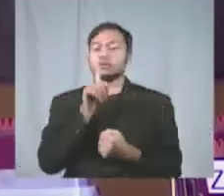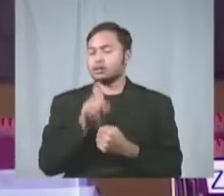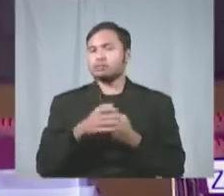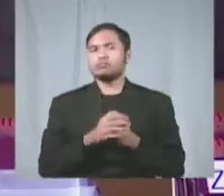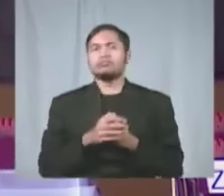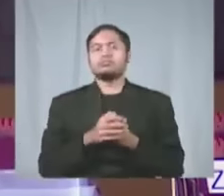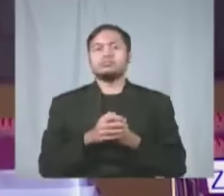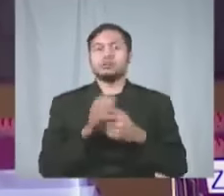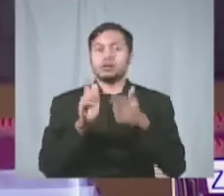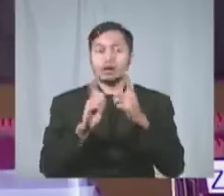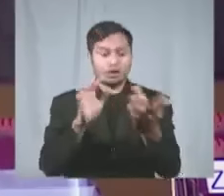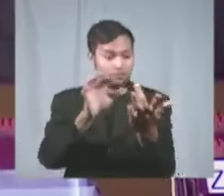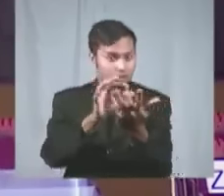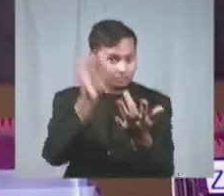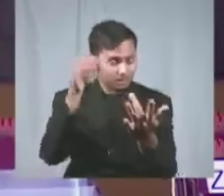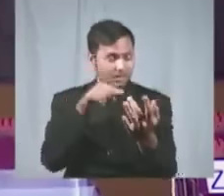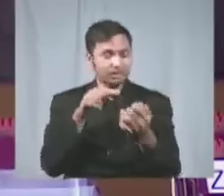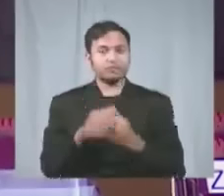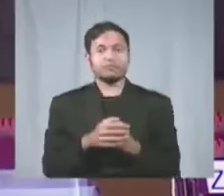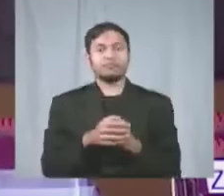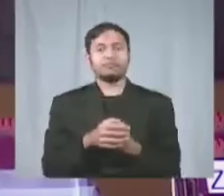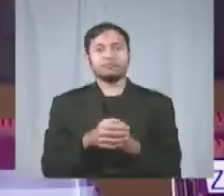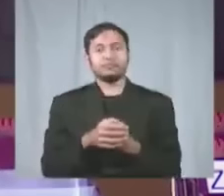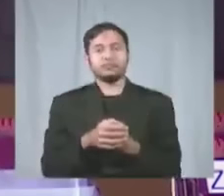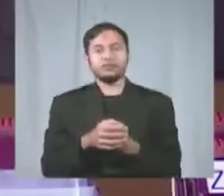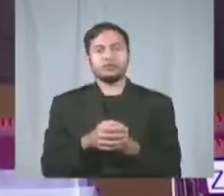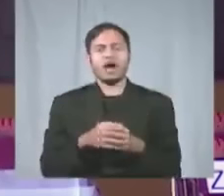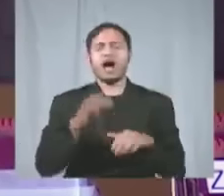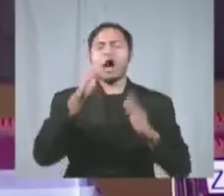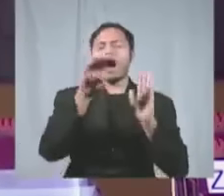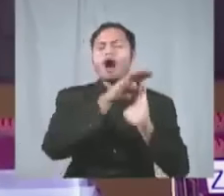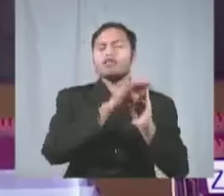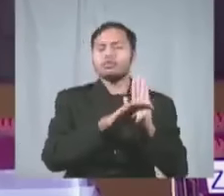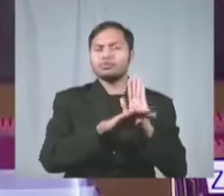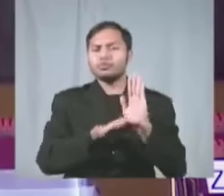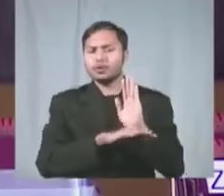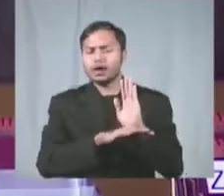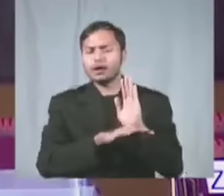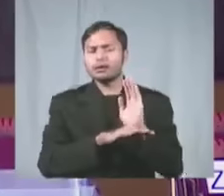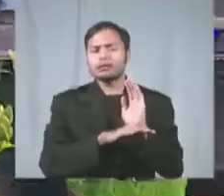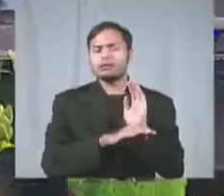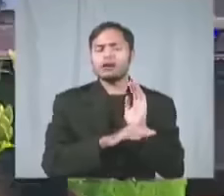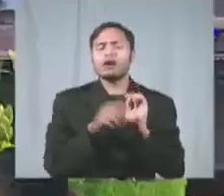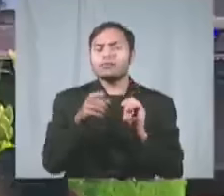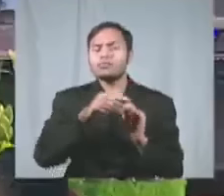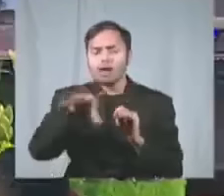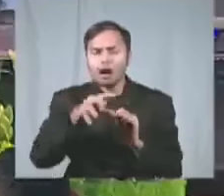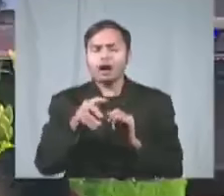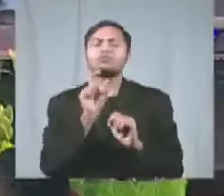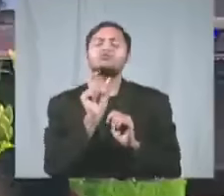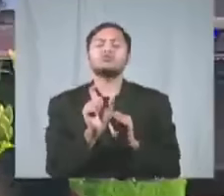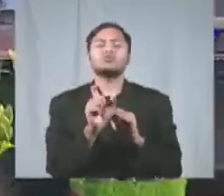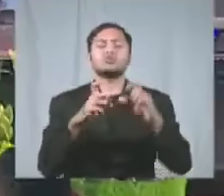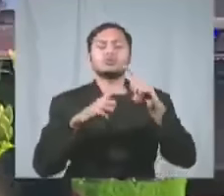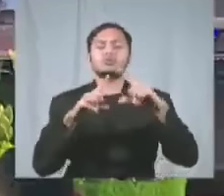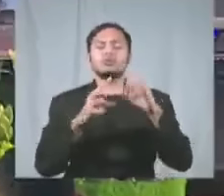terpilih, kebijakan apa yang akan saudara ambil dalam rangka memanfaatkan dan mengelola sampah